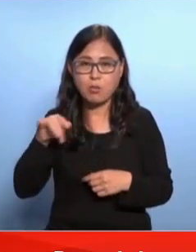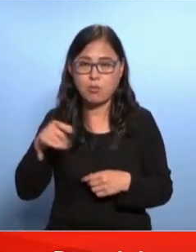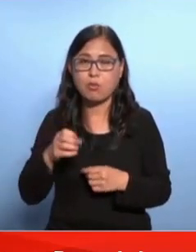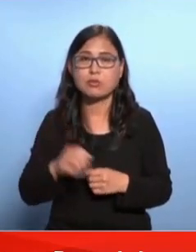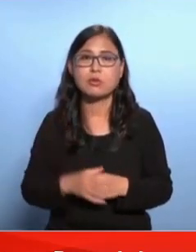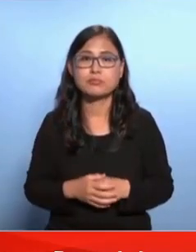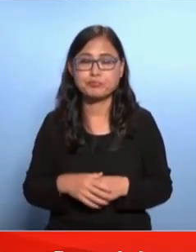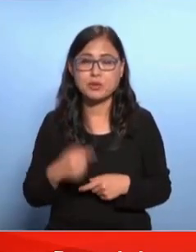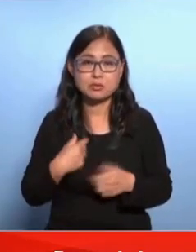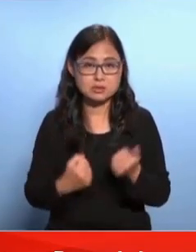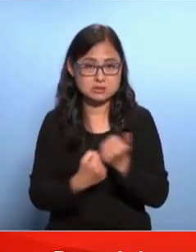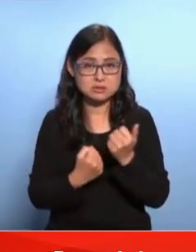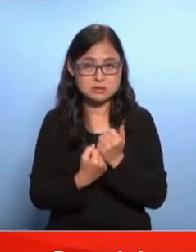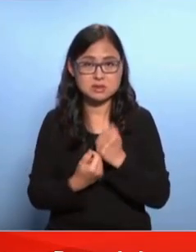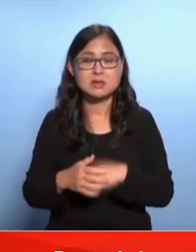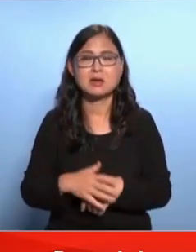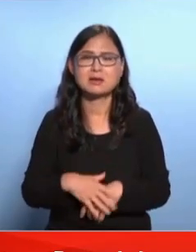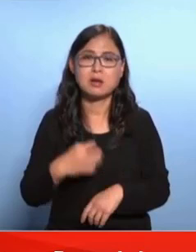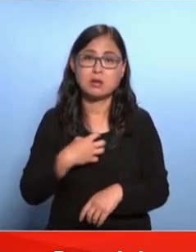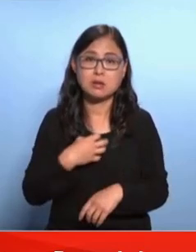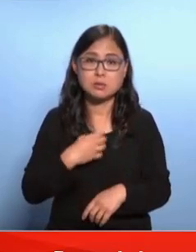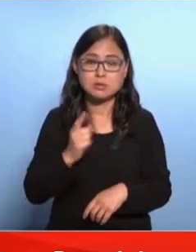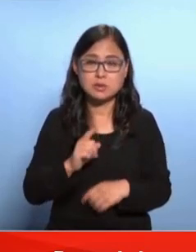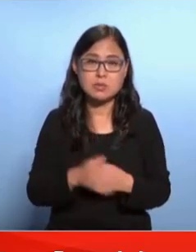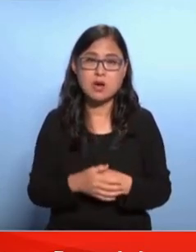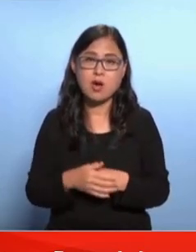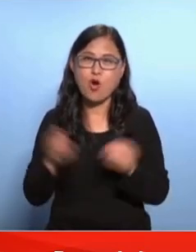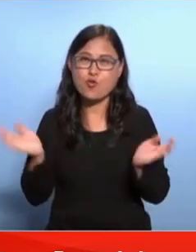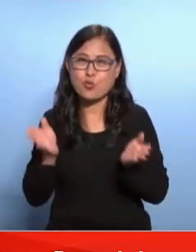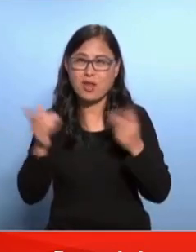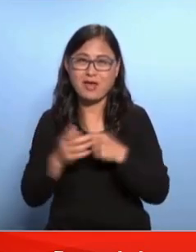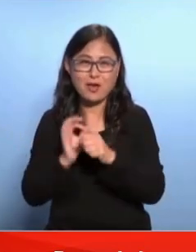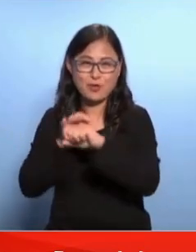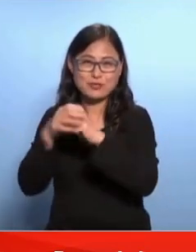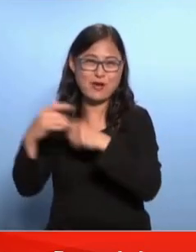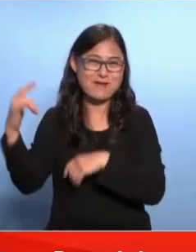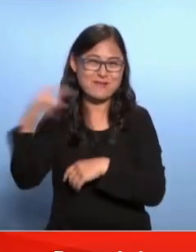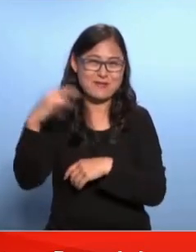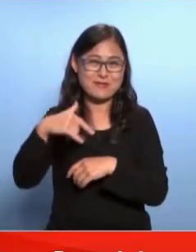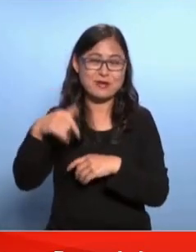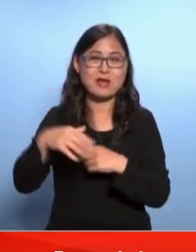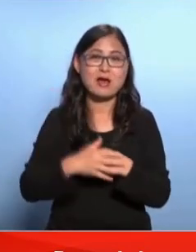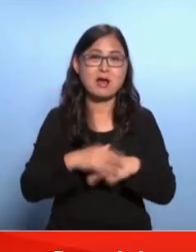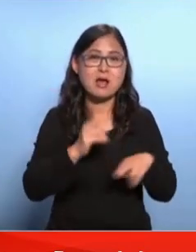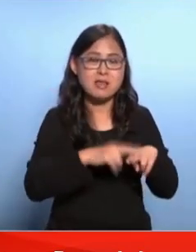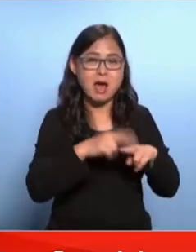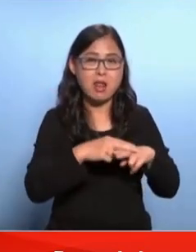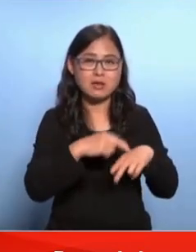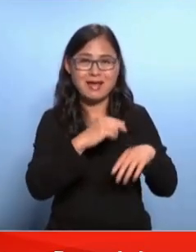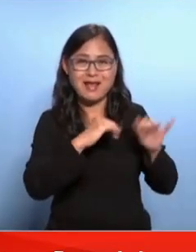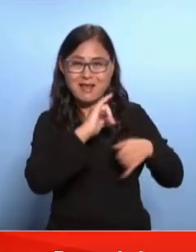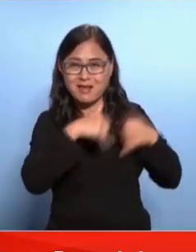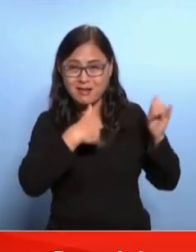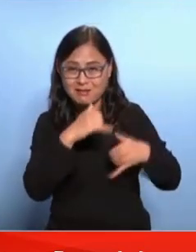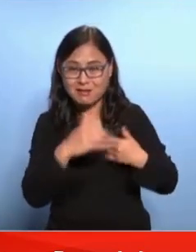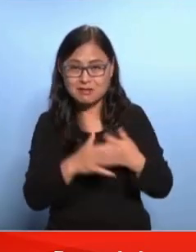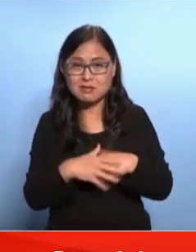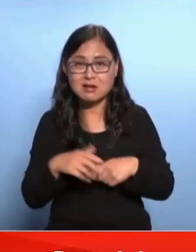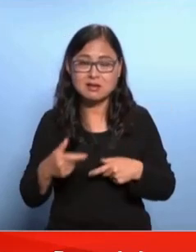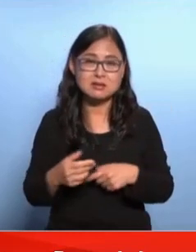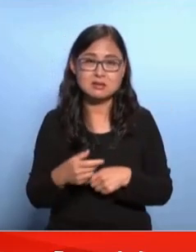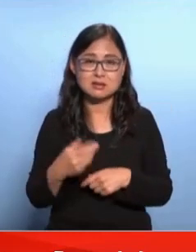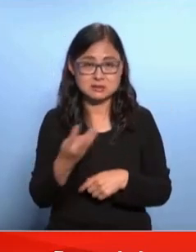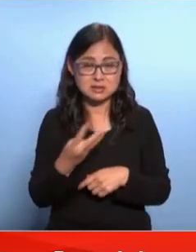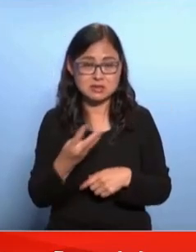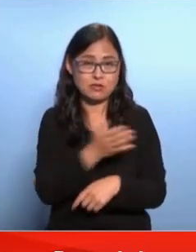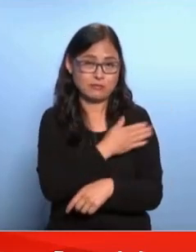心到時推動了整個國際的人進來，我們國內的同胞進來，現在我們四個負